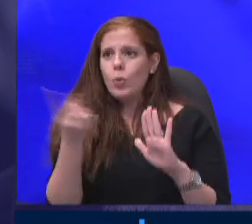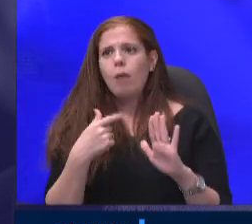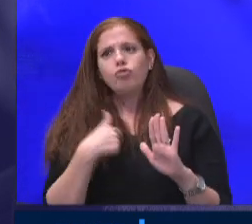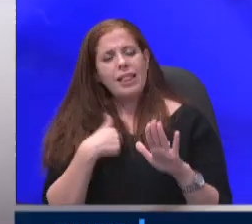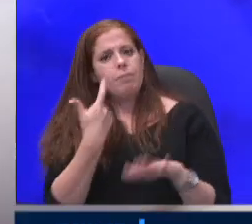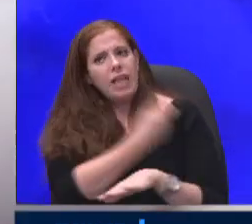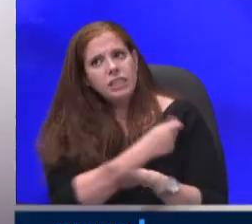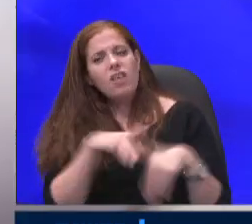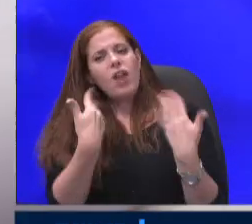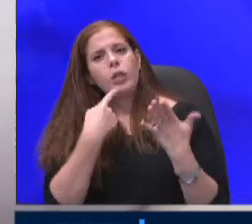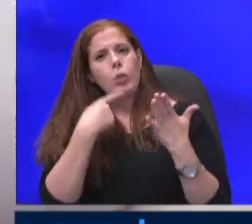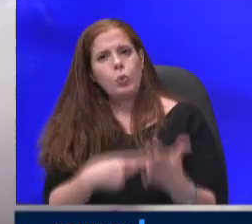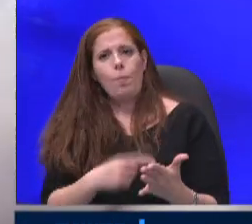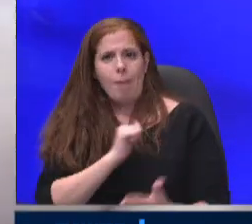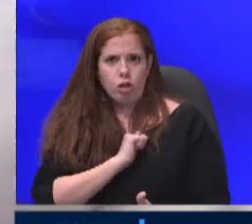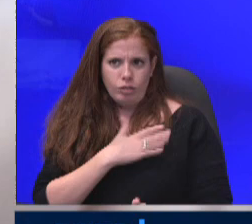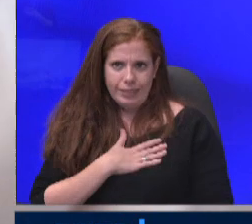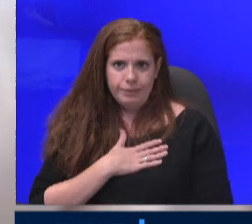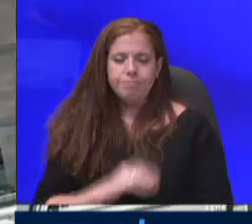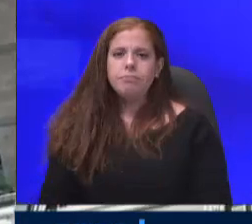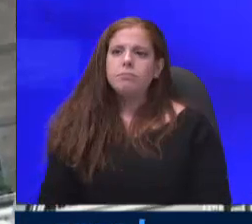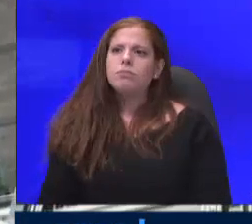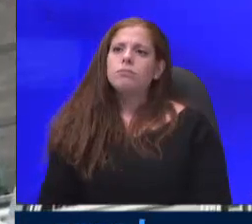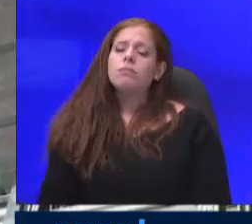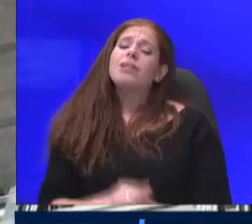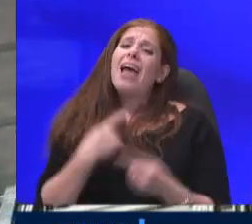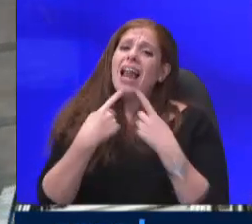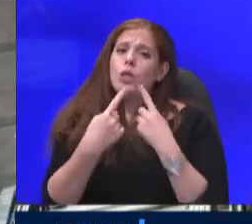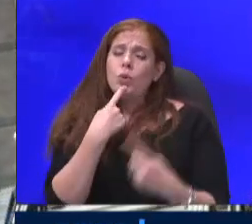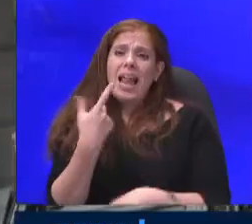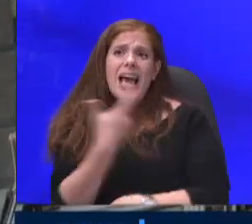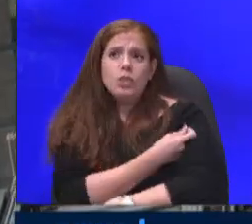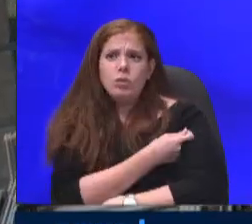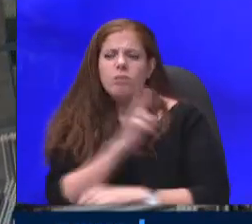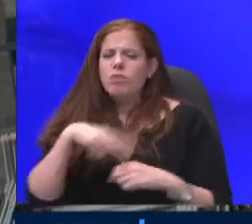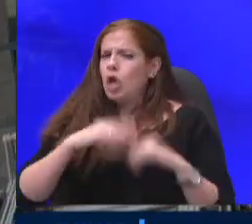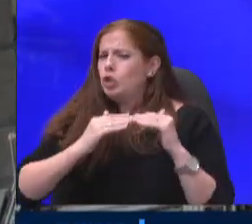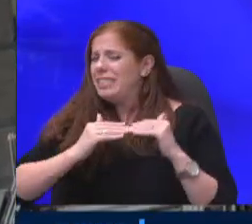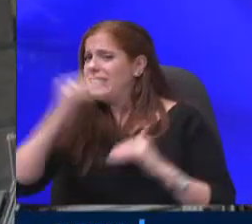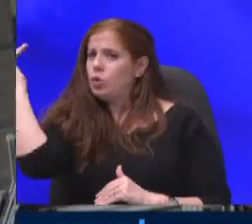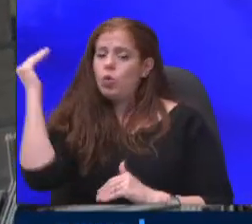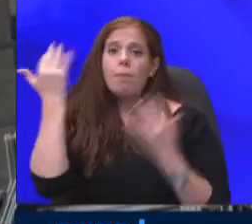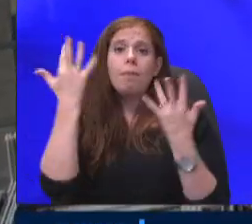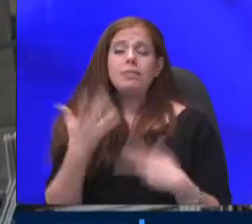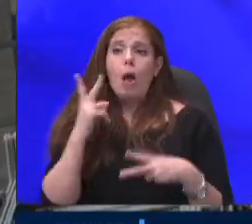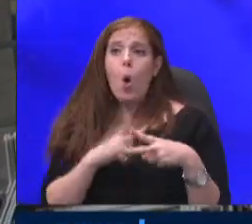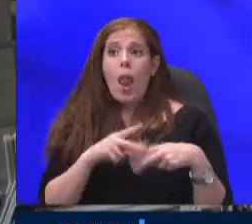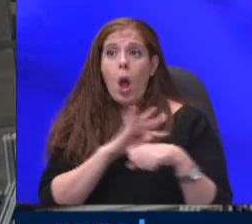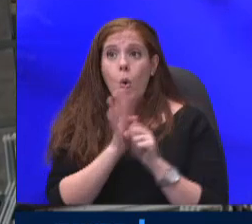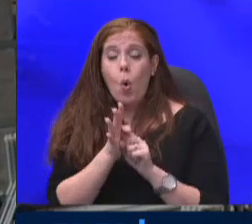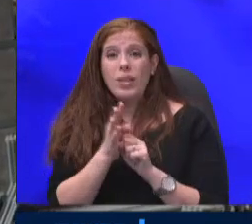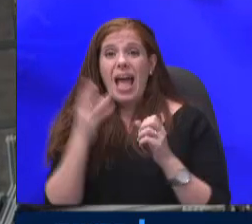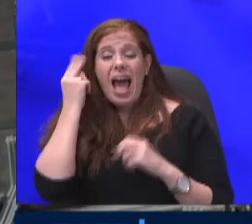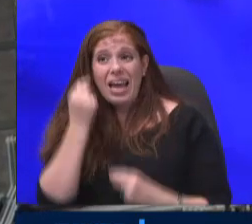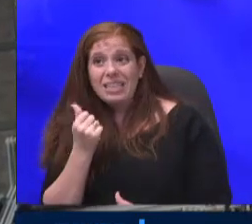דוגמה אישית. בצל הדיון על החיסונים נרשם זינוק במספר חולי הקורונה החרדים. 476 חולים